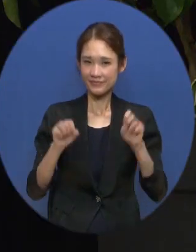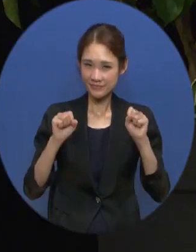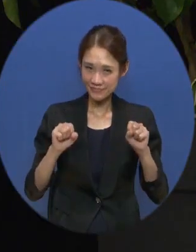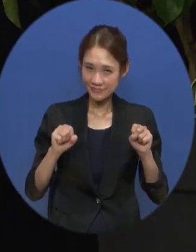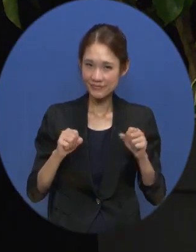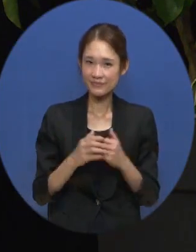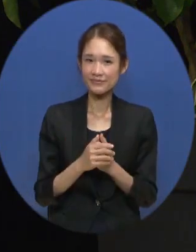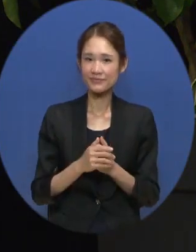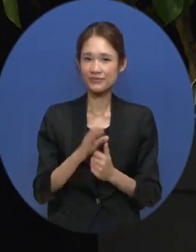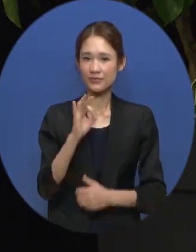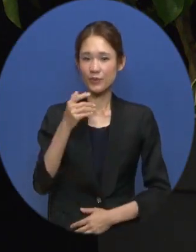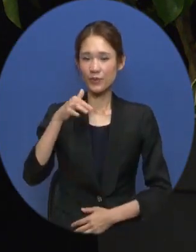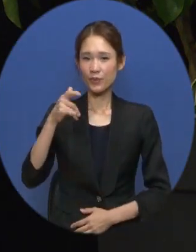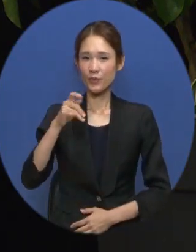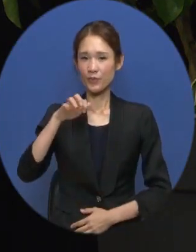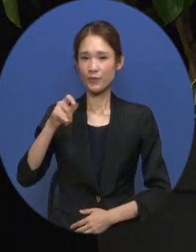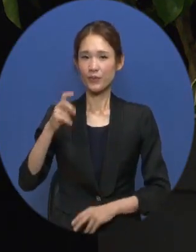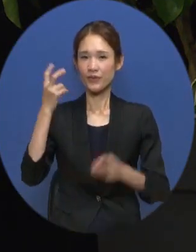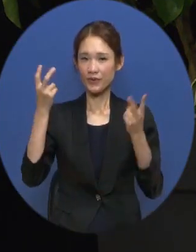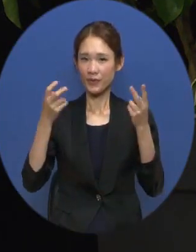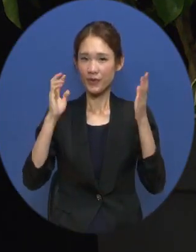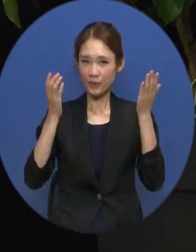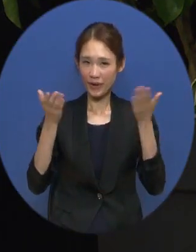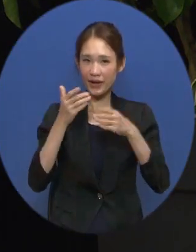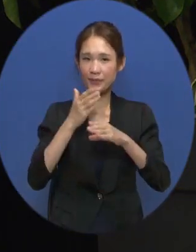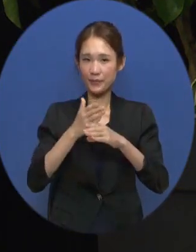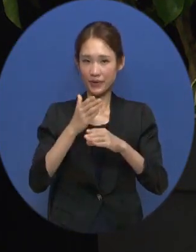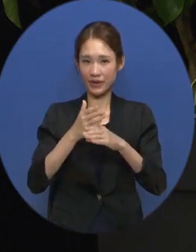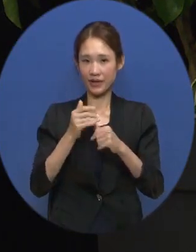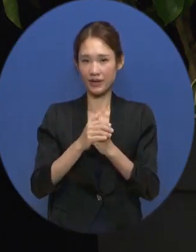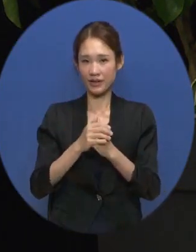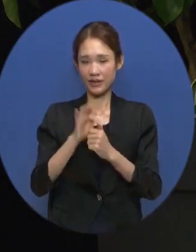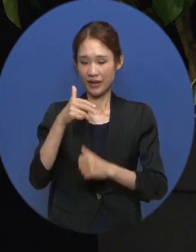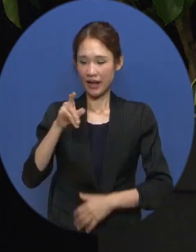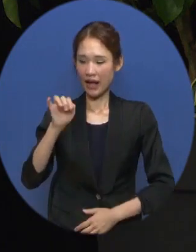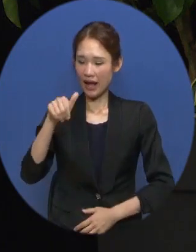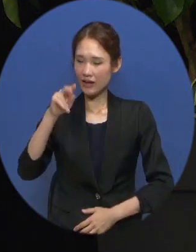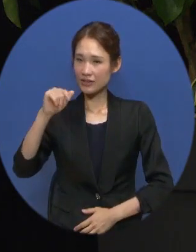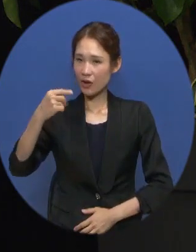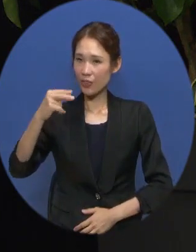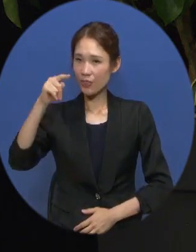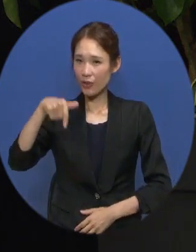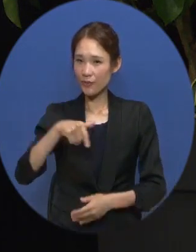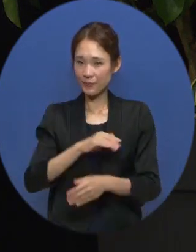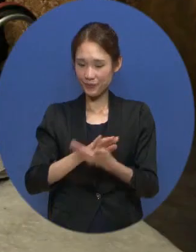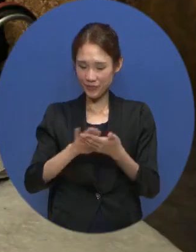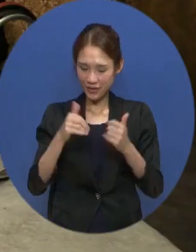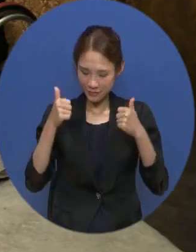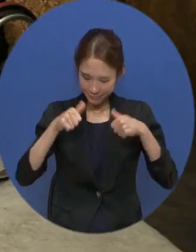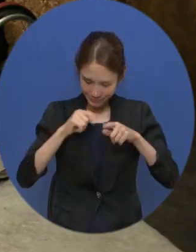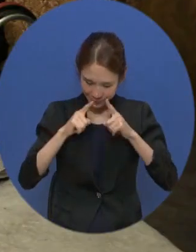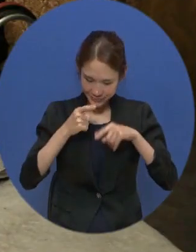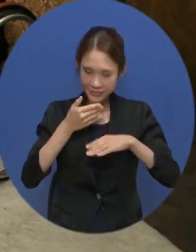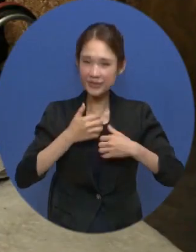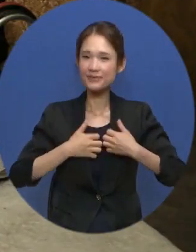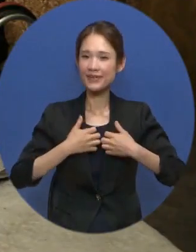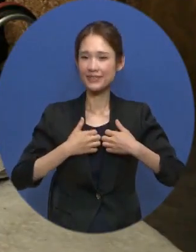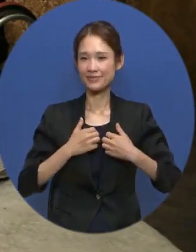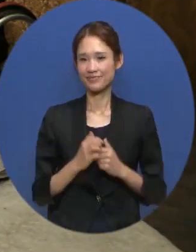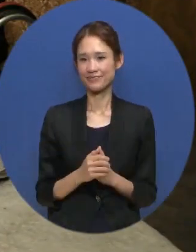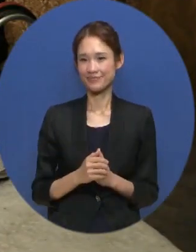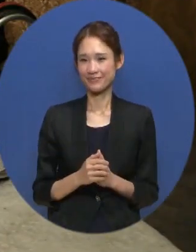안녕하세요. 오토모니터에 근무 중인 강현덕입니다. 오늘 이렇게 인사드리게 되어 반갑습니다. 네,